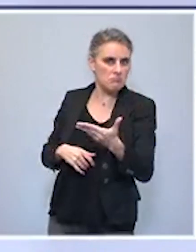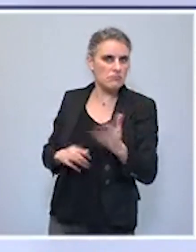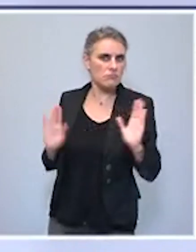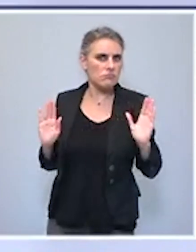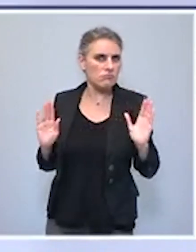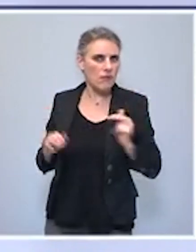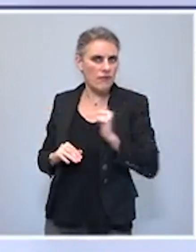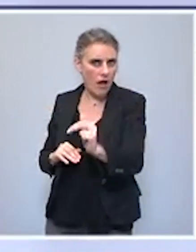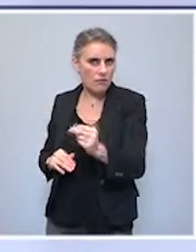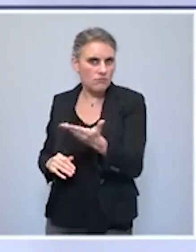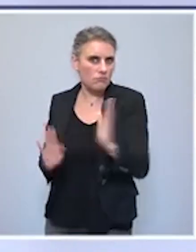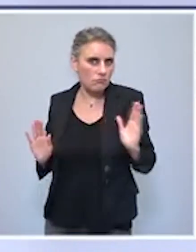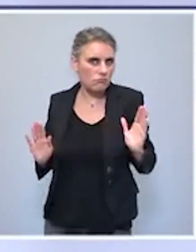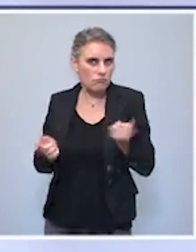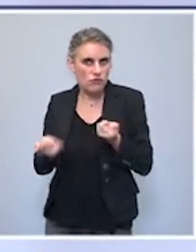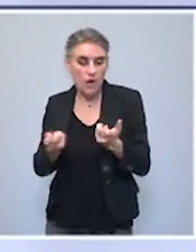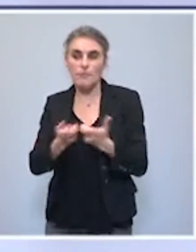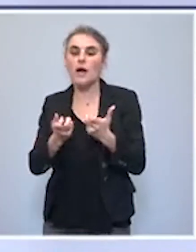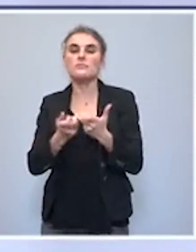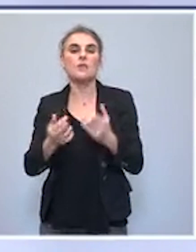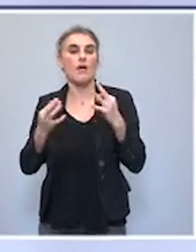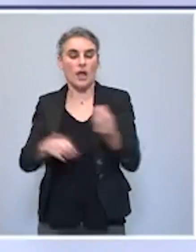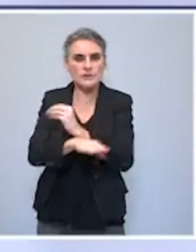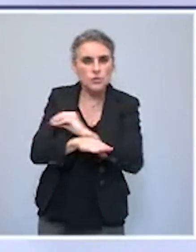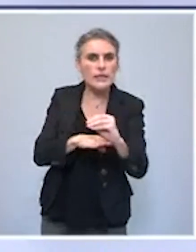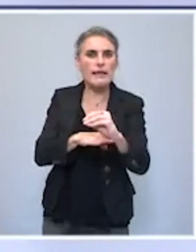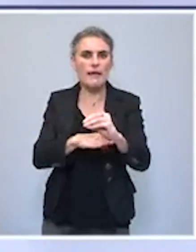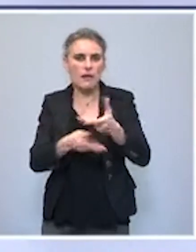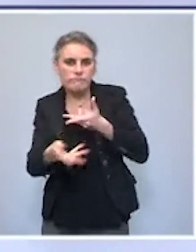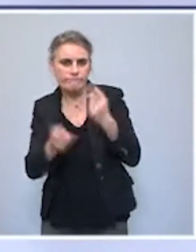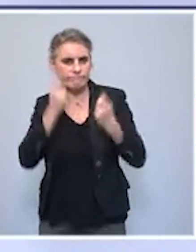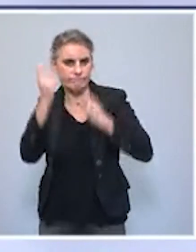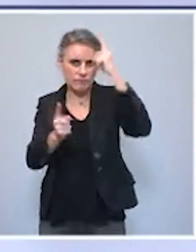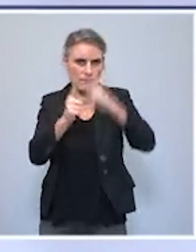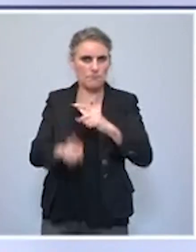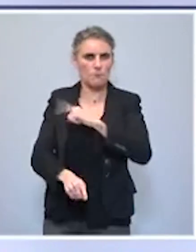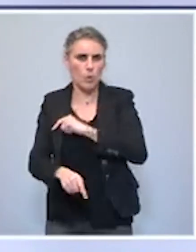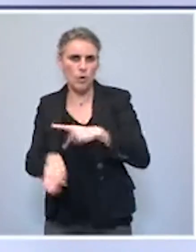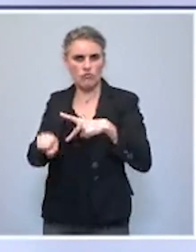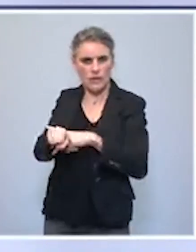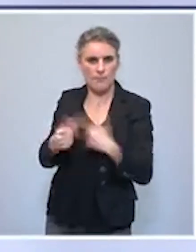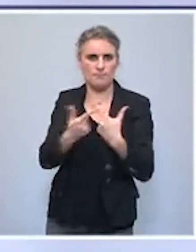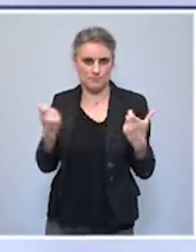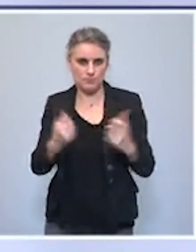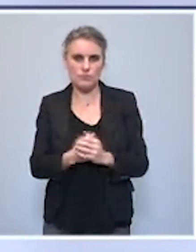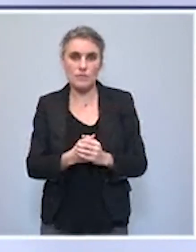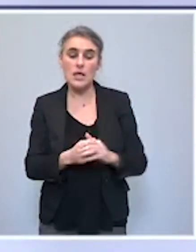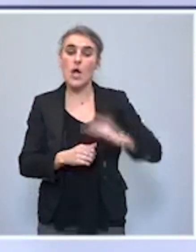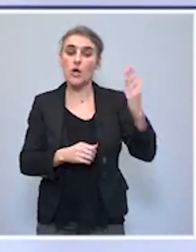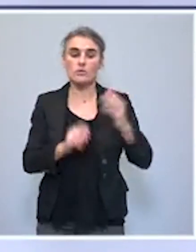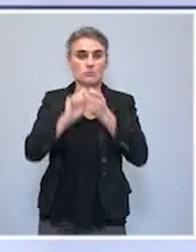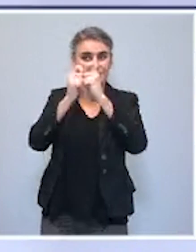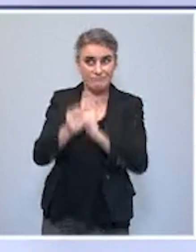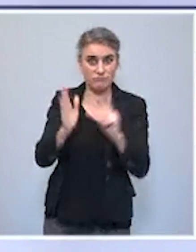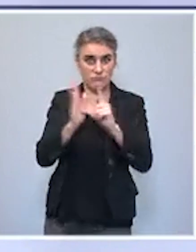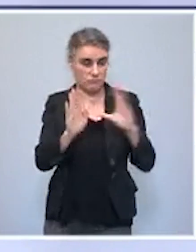législatif, mais qui vont être menées, notamment le Beauvau de la sécurité. Pour le reste, il y a des réformes qui avaient été engagées et qui évidemment